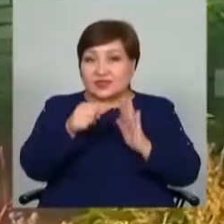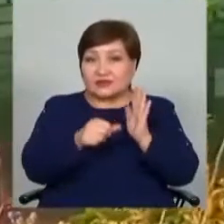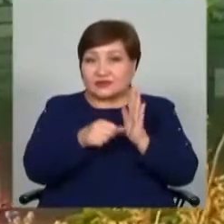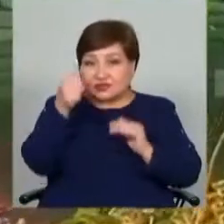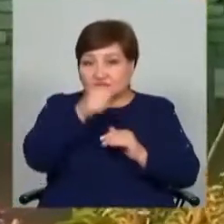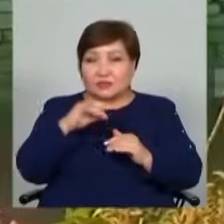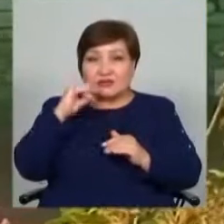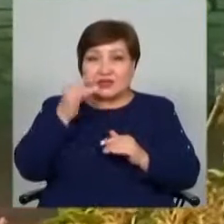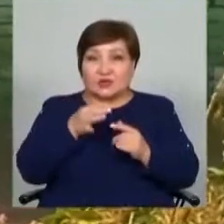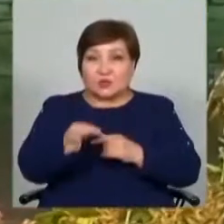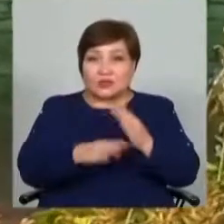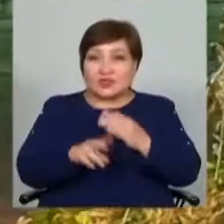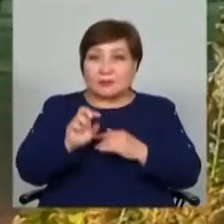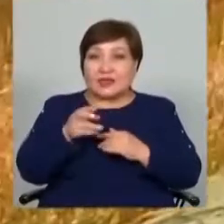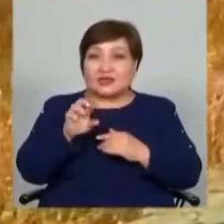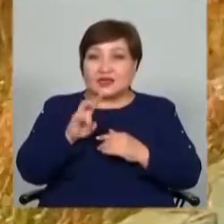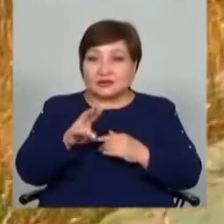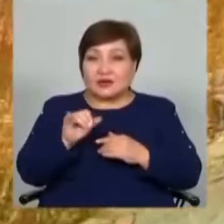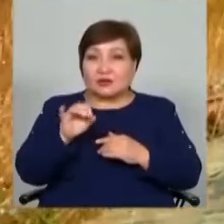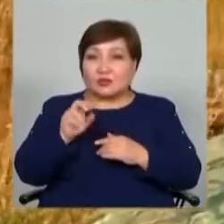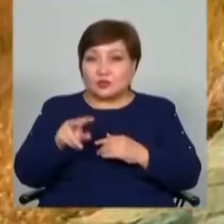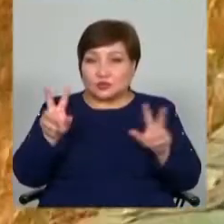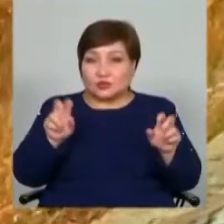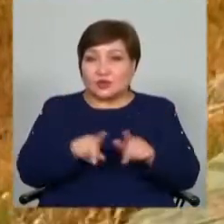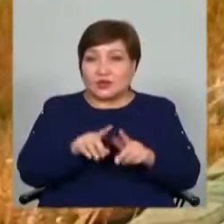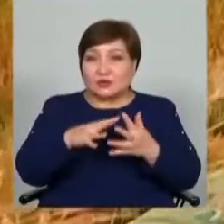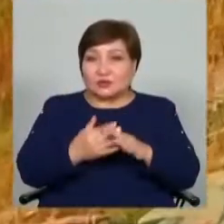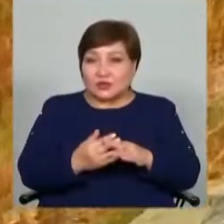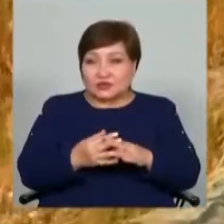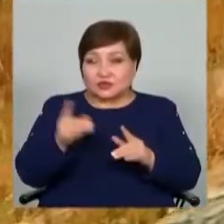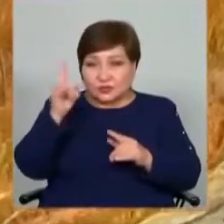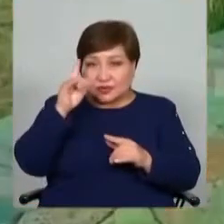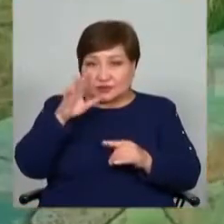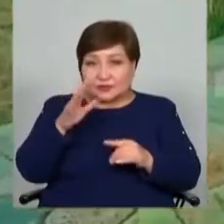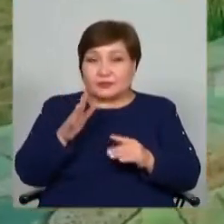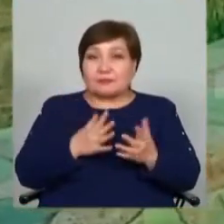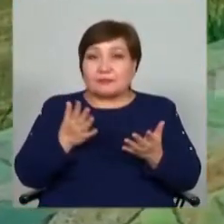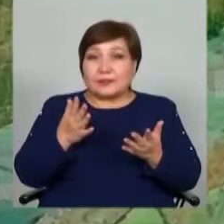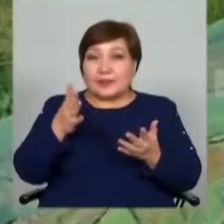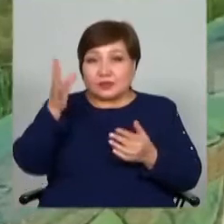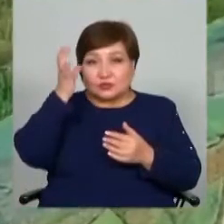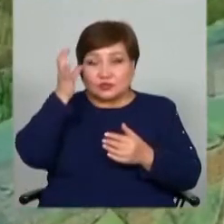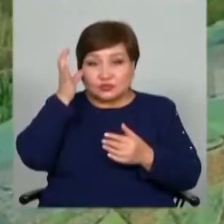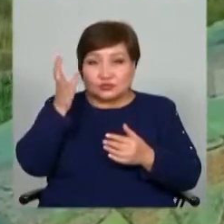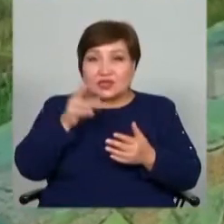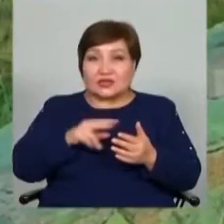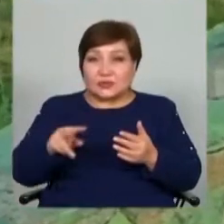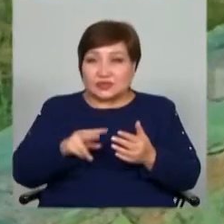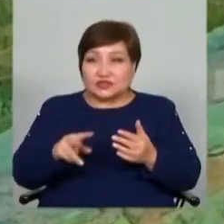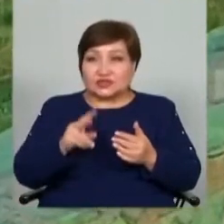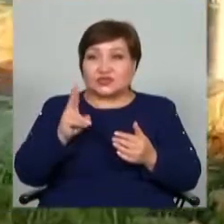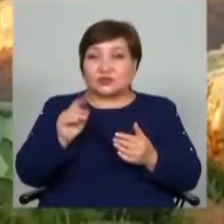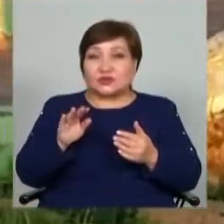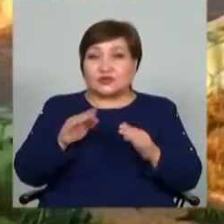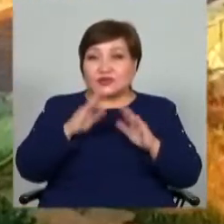облысының Баянаулы ауданында көрнекті энциклопедияшы ғалым, ағартушы және әдебиетші Мәшһүр Жүсіп Көпеев кесенесі бой көтерді. Кешенді кесене